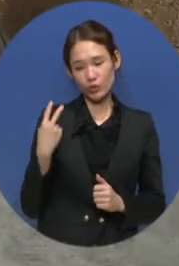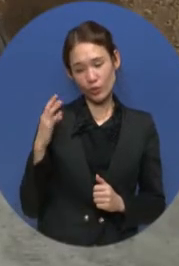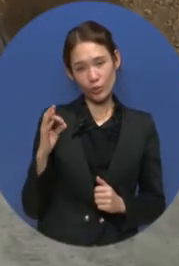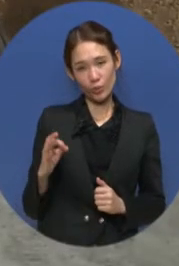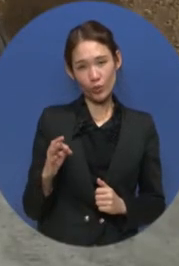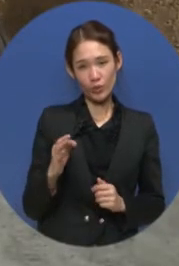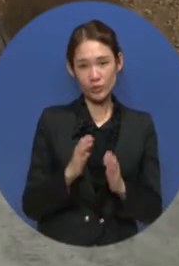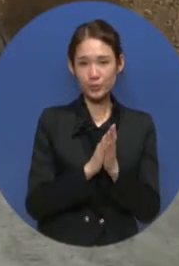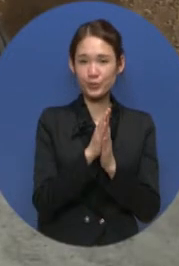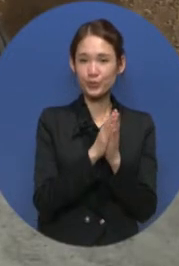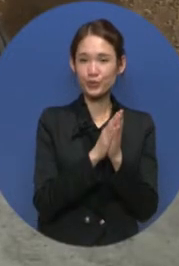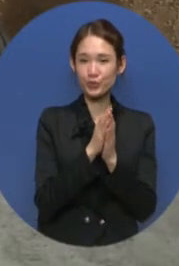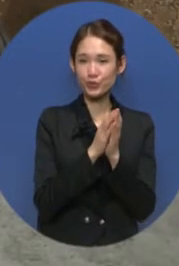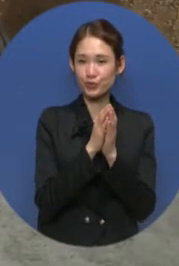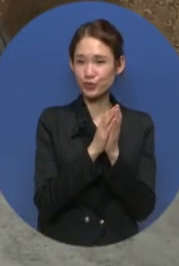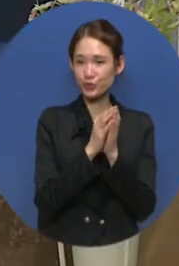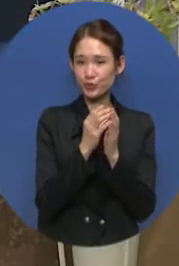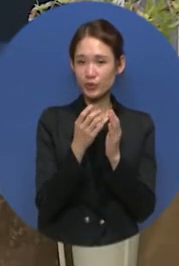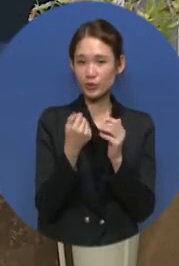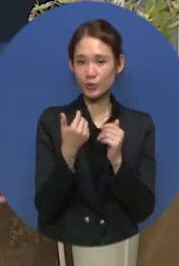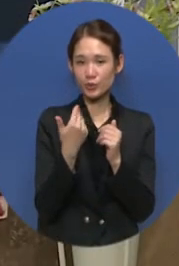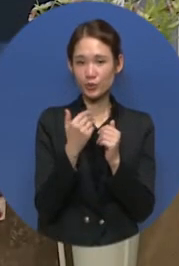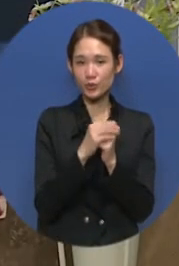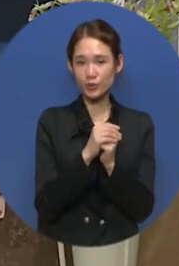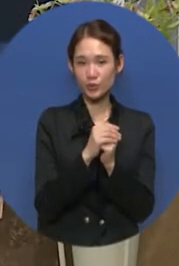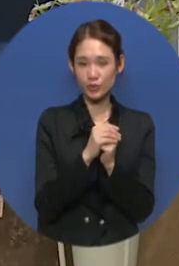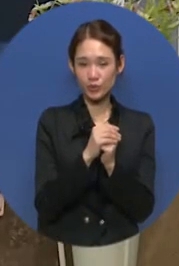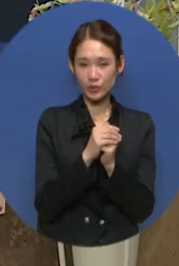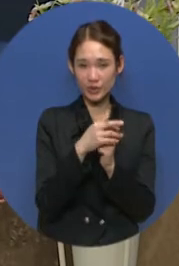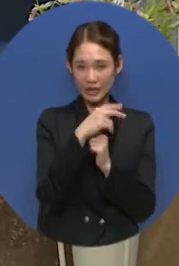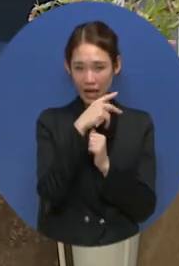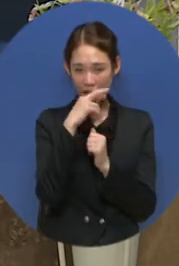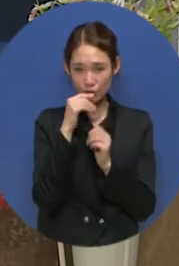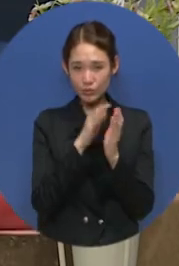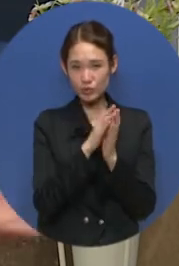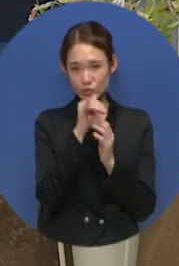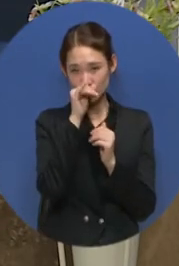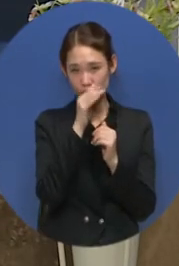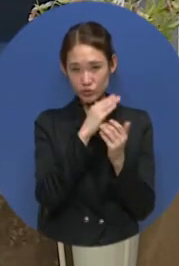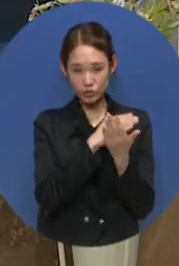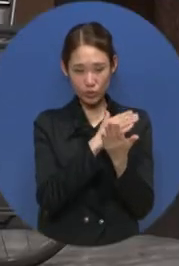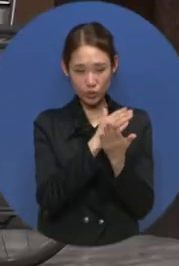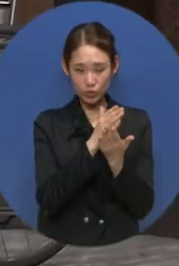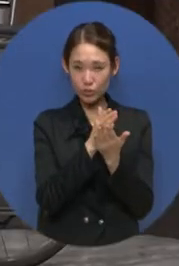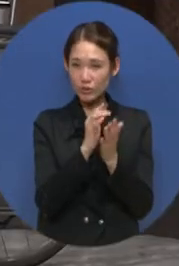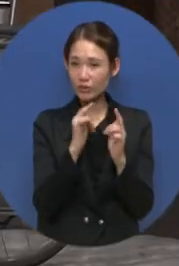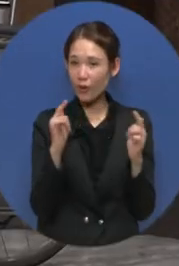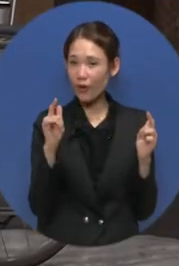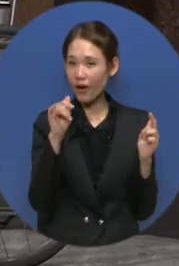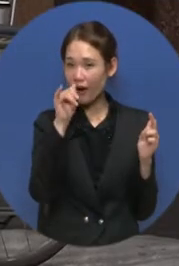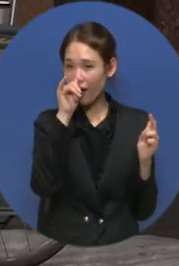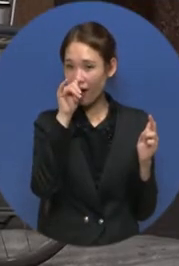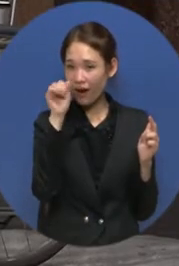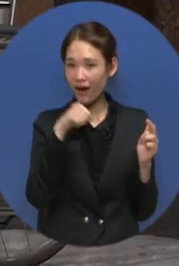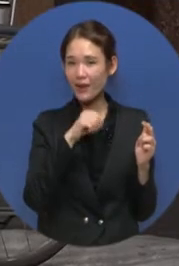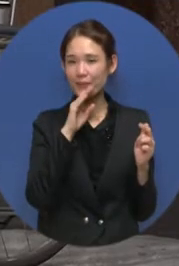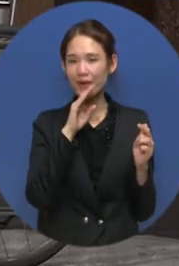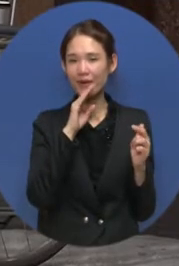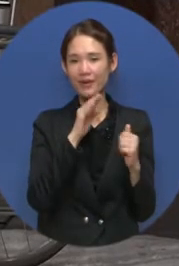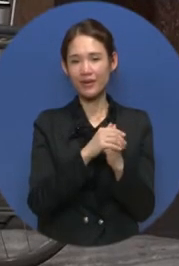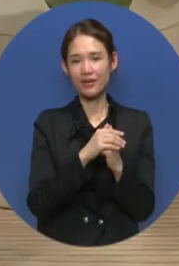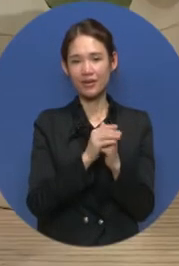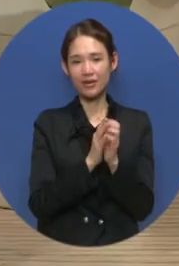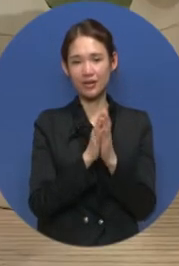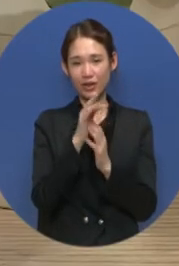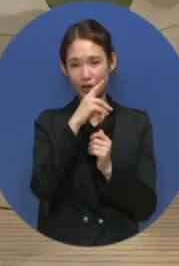이 비누가 방금 예. 말씀해 주신 예. 또 항균 비누도 있고 예. 근데 비누 종류가 굉장히 다양하네요. 네, 다양합니다. 네, 항균